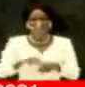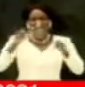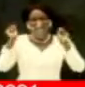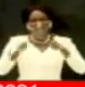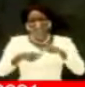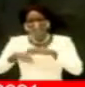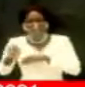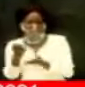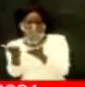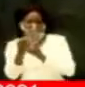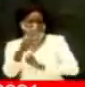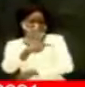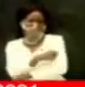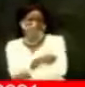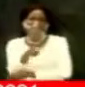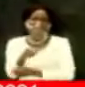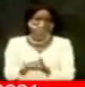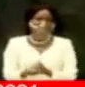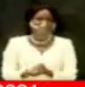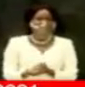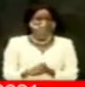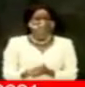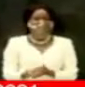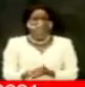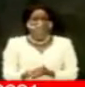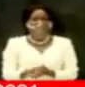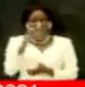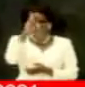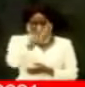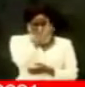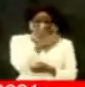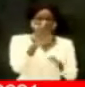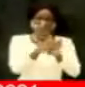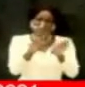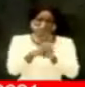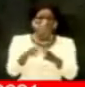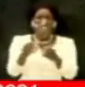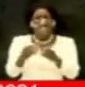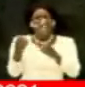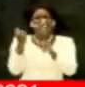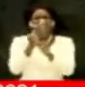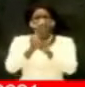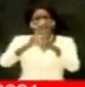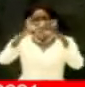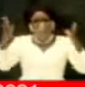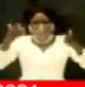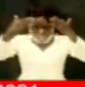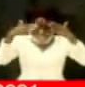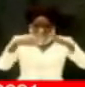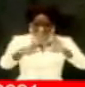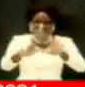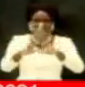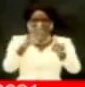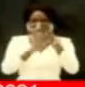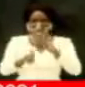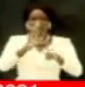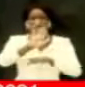akatenge katemera ameneyi mafumu nawonso andu udindo osiyanasiyana kuti ndithu athe